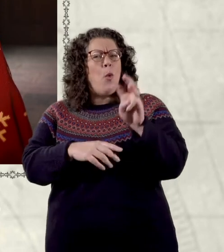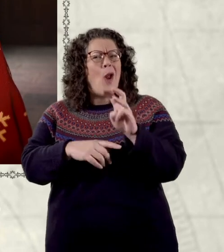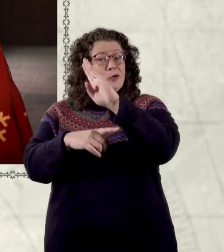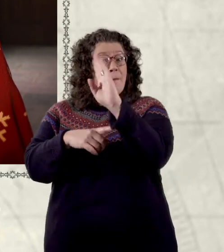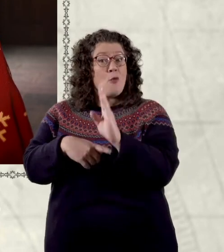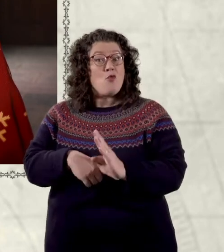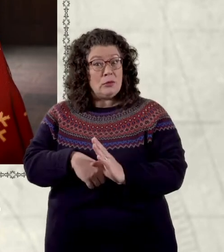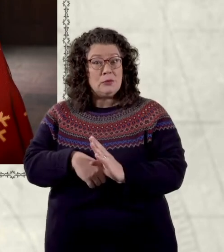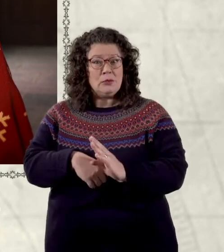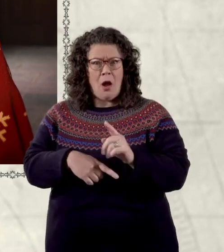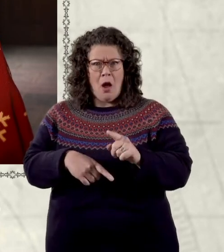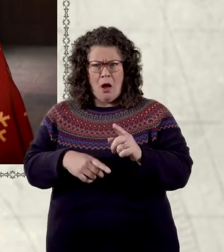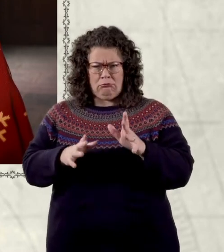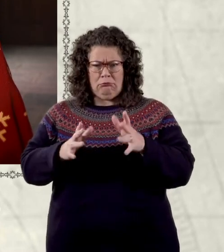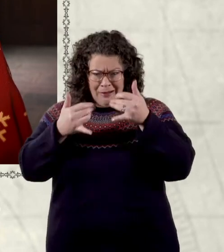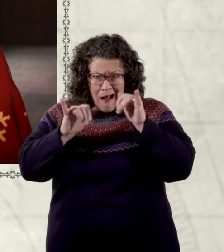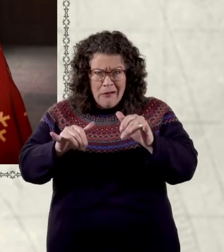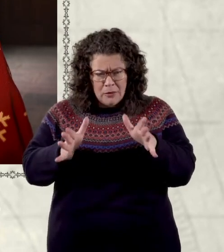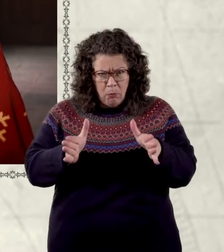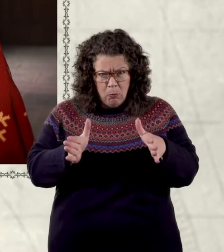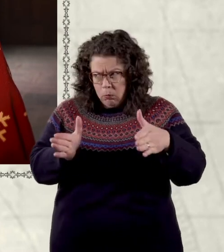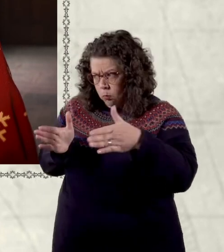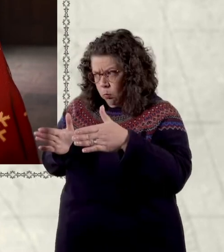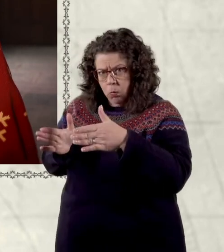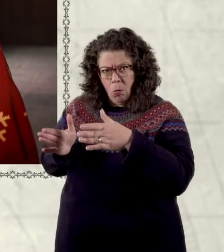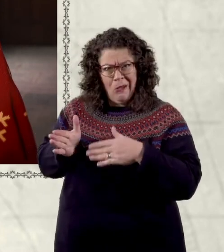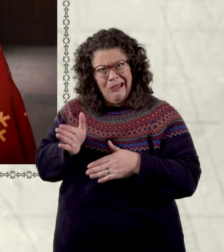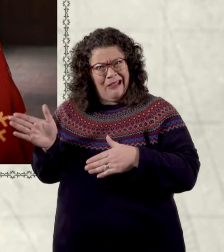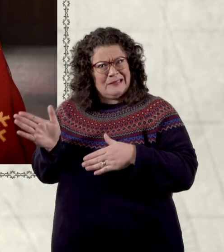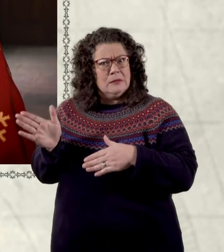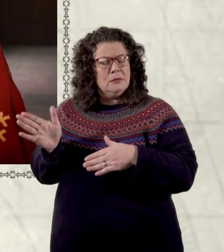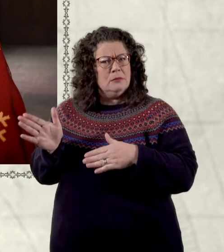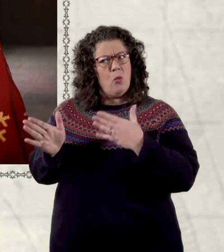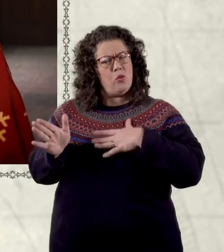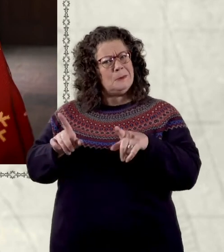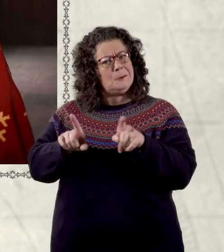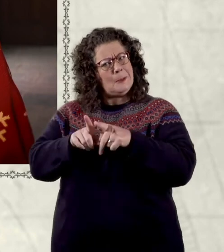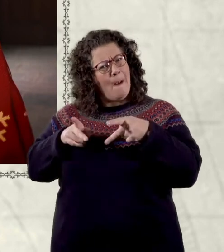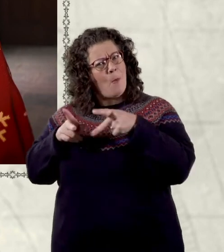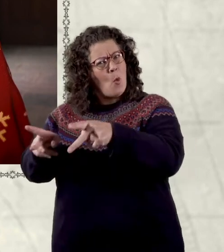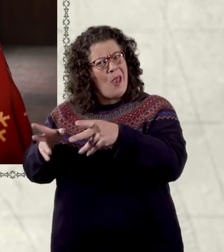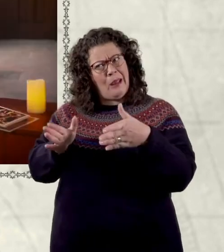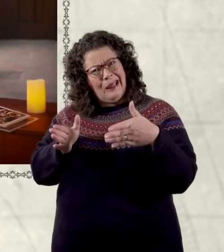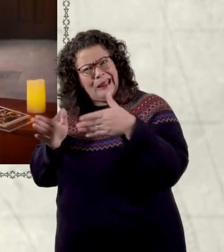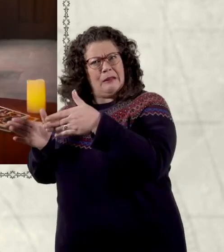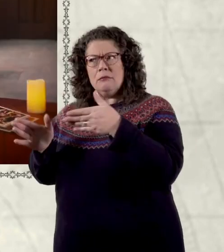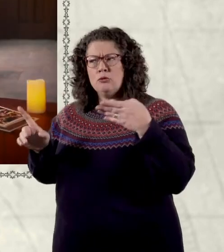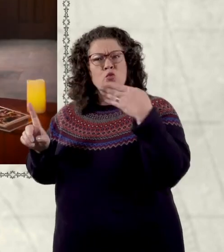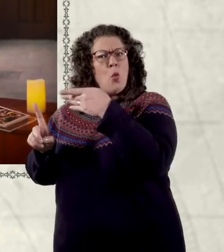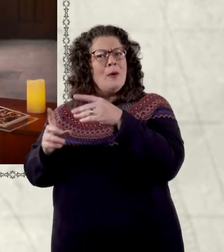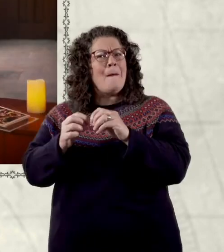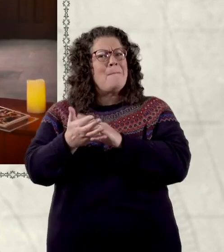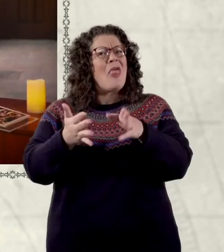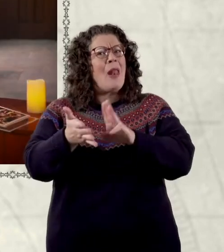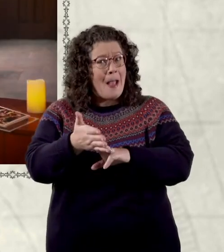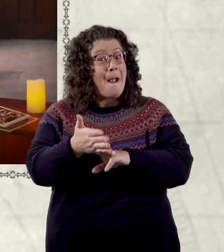i gwartheg i wynebu'r dwyrain, fel eu bod nhw'n gwynebu'r un ffordd â gwartheg Bethlehem. Ac ar